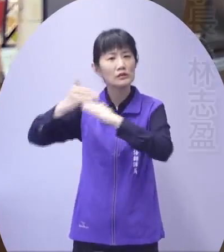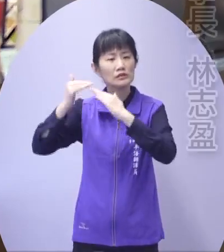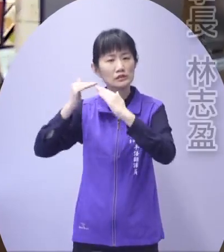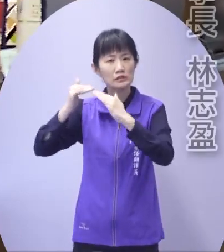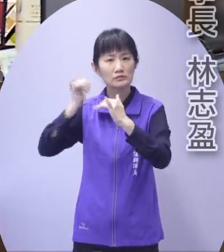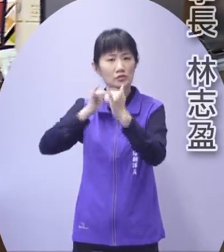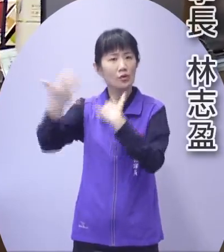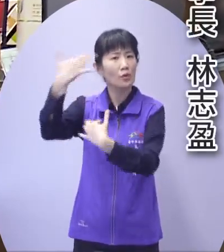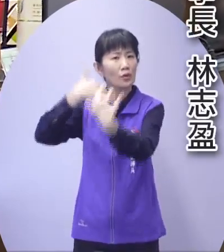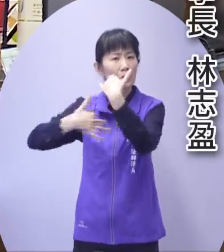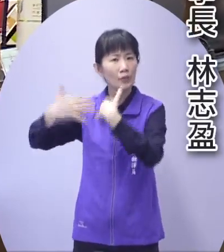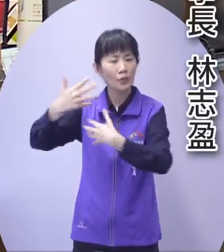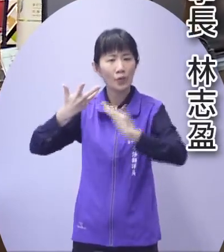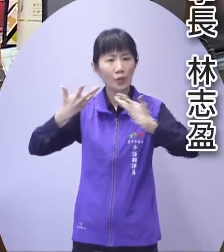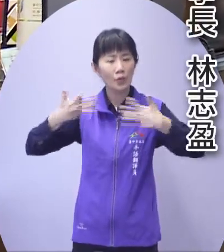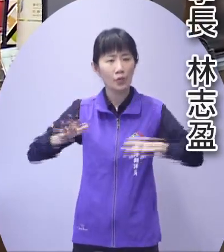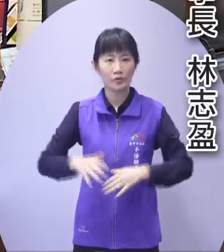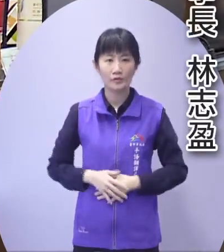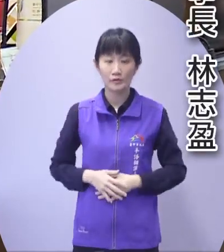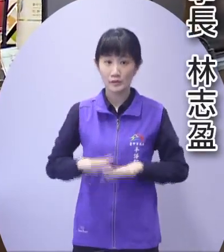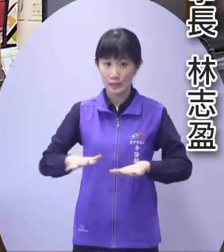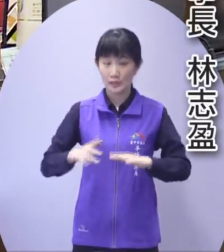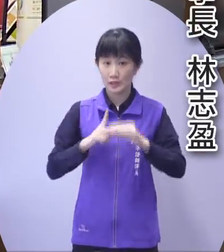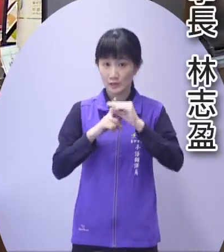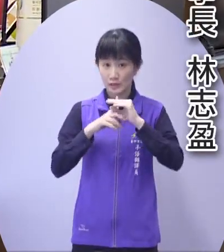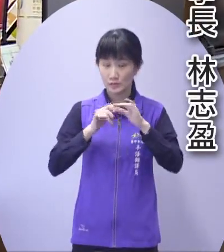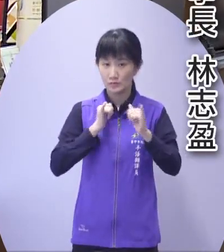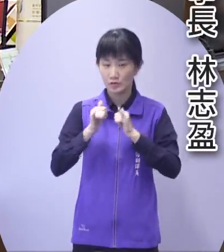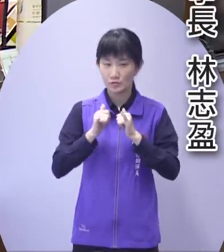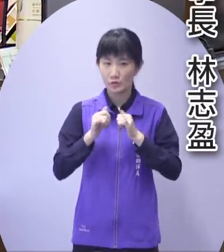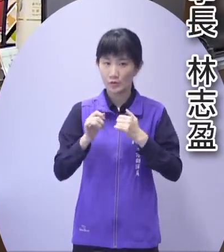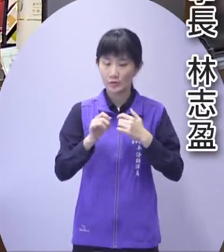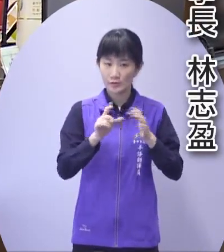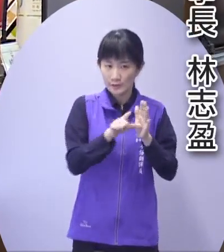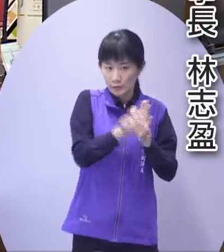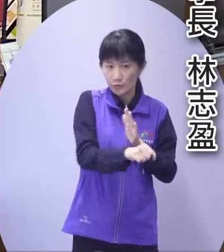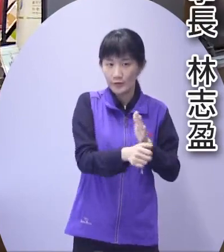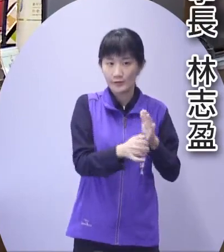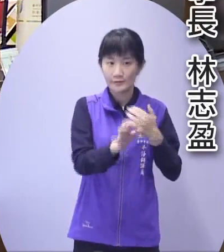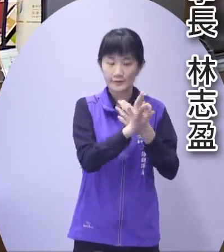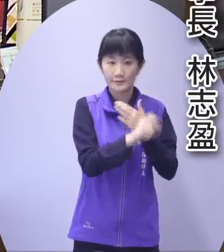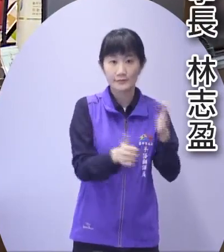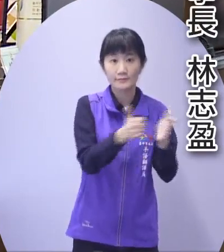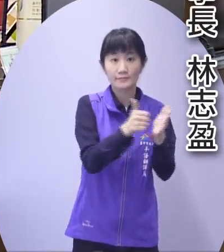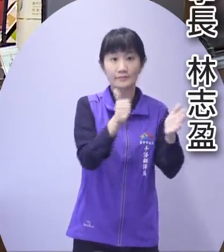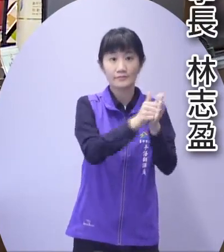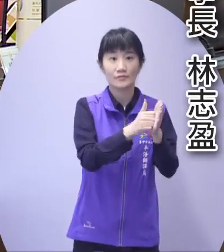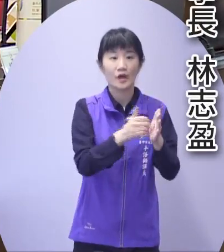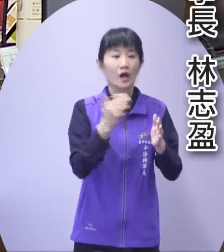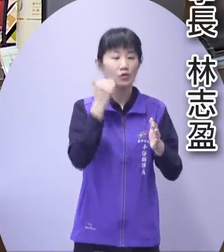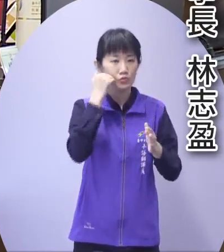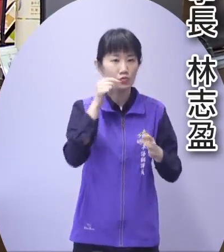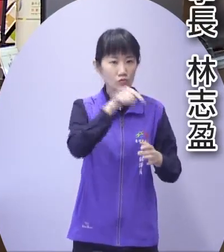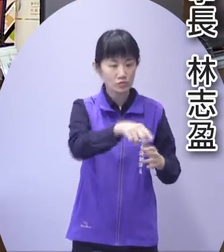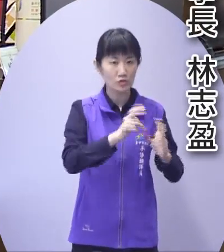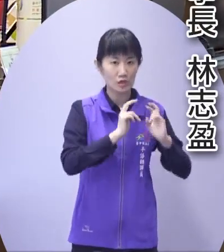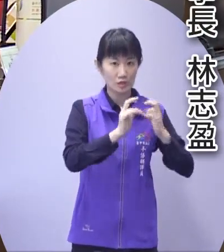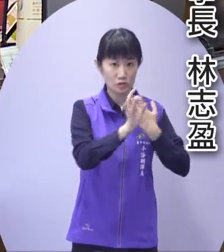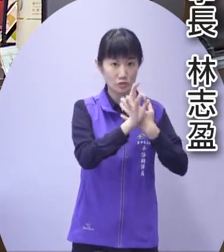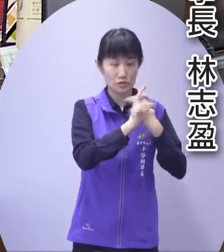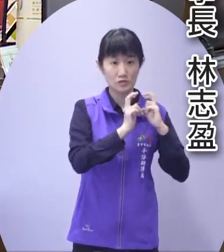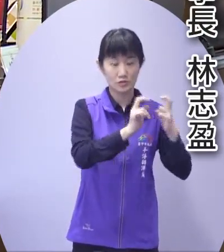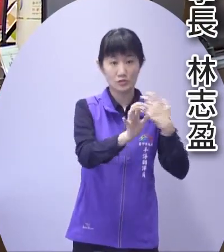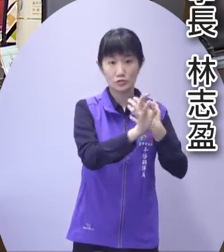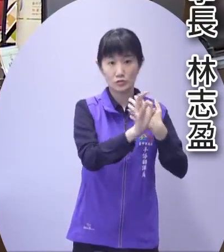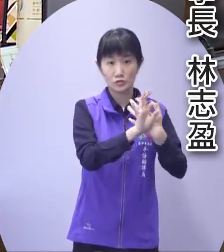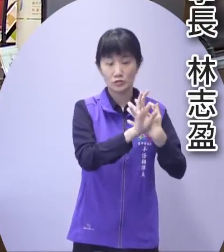来，然后还有民众也利用这次来试乘。如果交通局这边接驳车可以搭配的起来的话，减少小